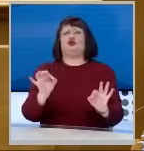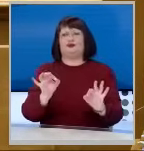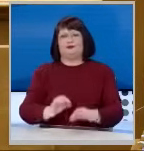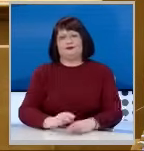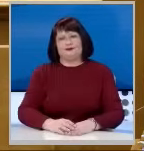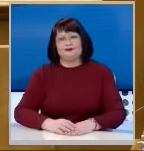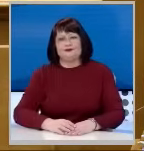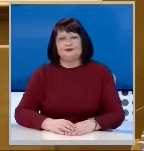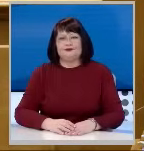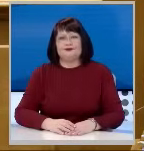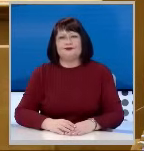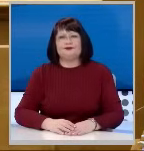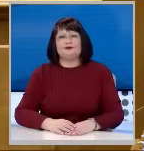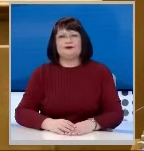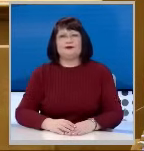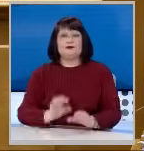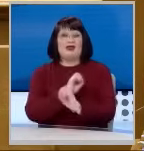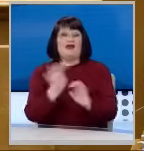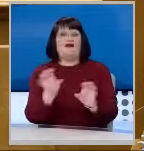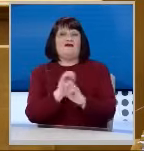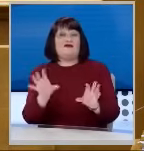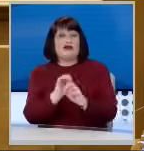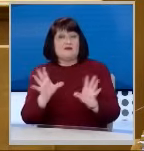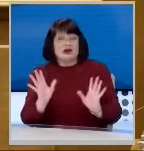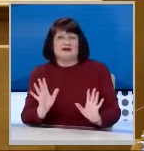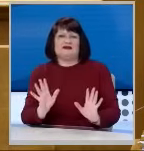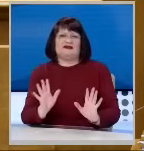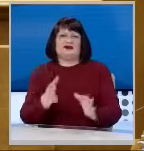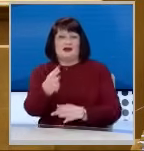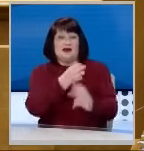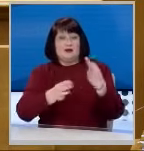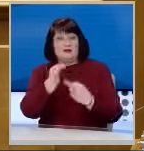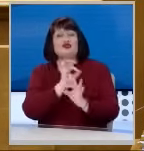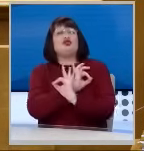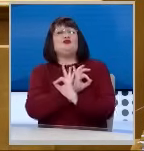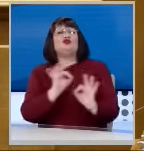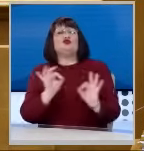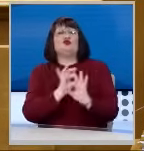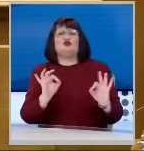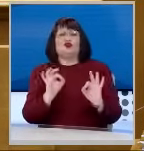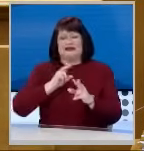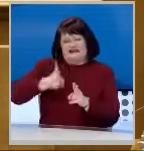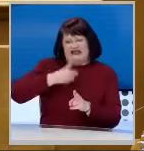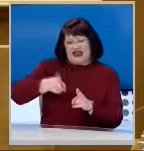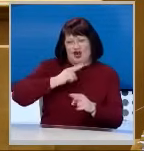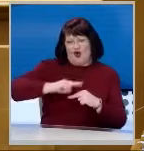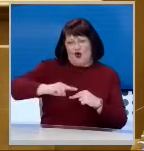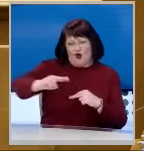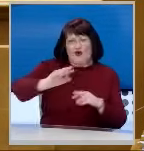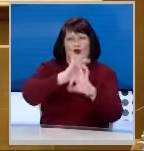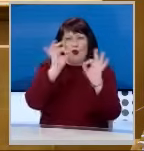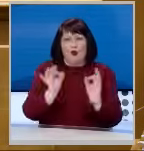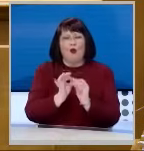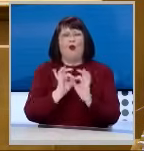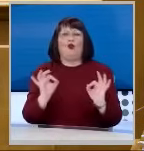αυτά διαφημίζετε διαφημίζετε το έργο σας σστο σιδηρόδρομο και ετοιμαζόταν